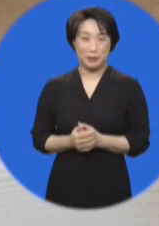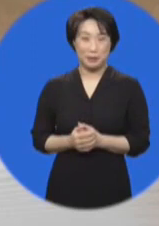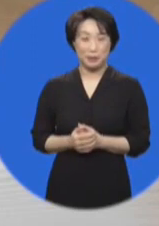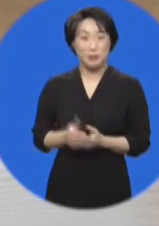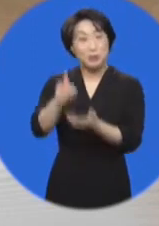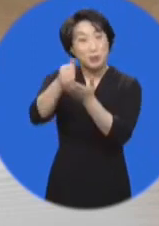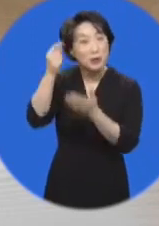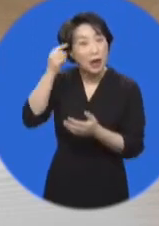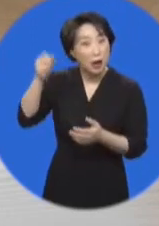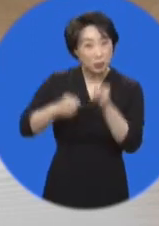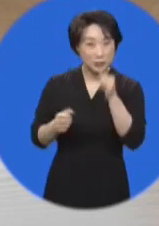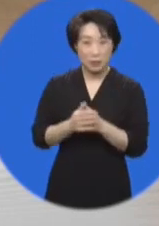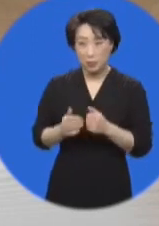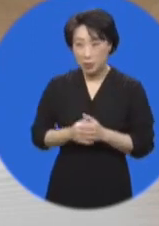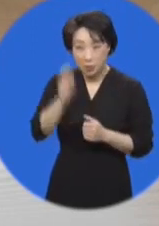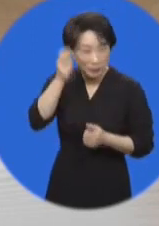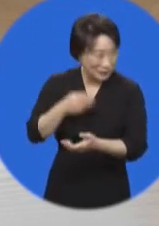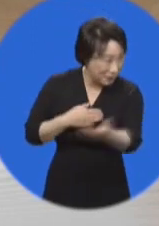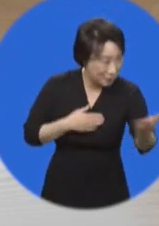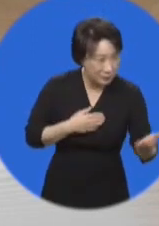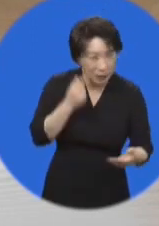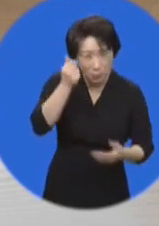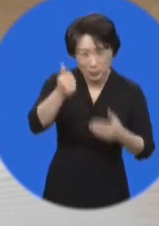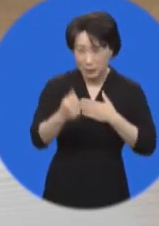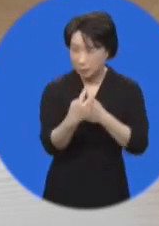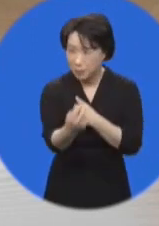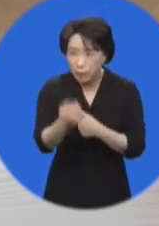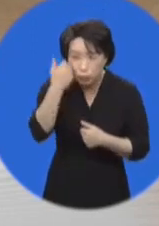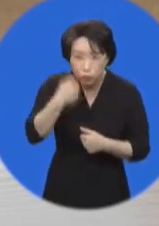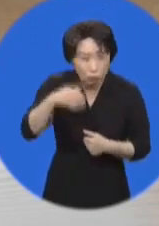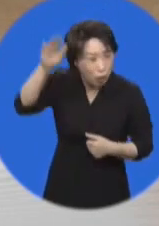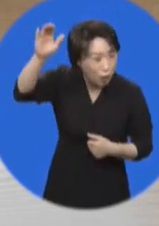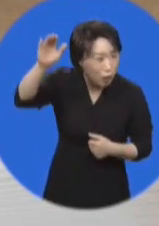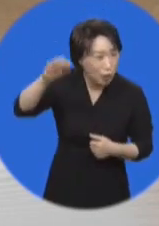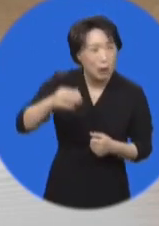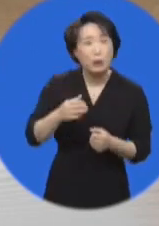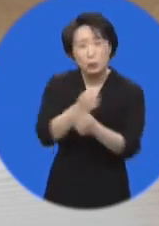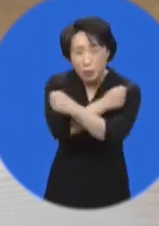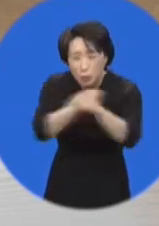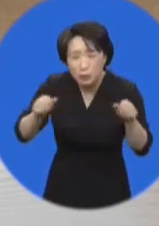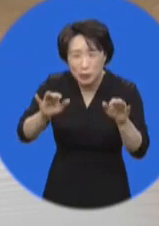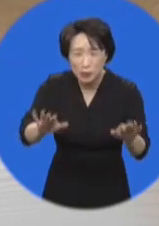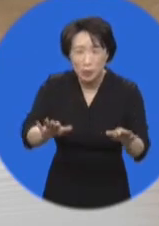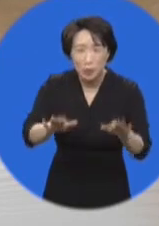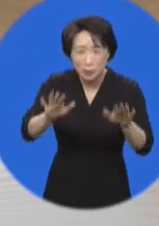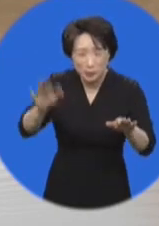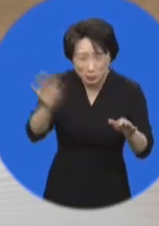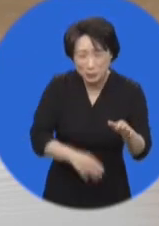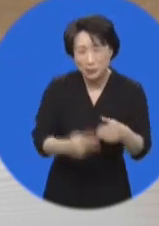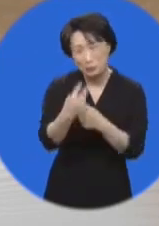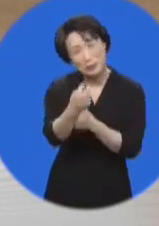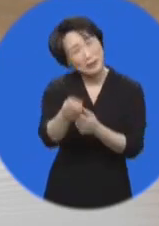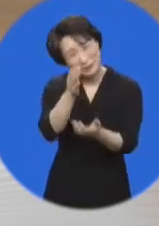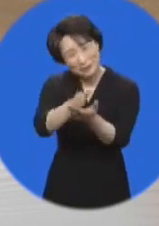정신. 혹시 담임 목사 미워하는 사람이 있으면 용서하시고 오늘부터 미워 좀 하지 말아요.